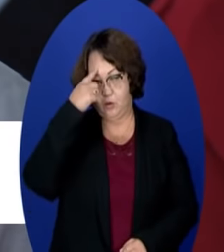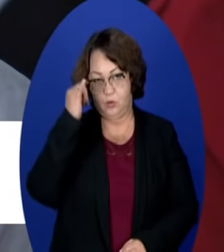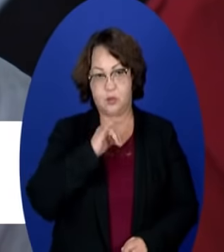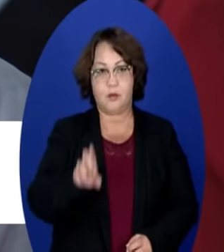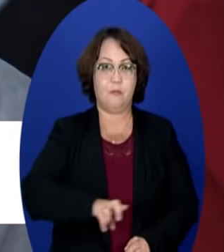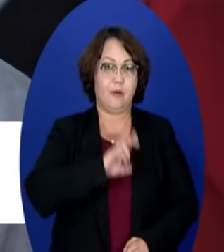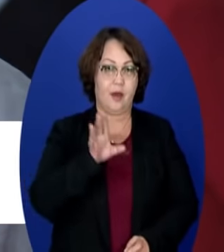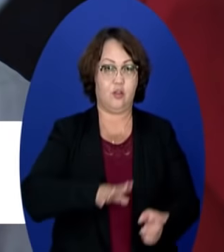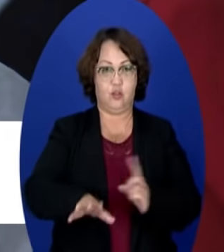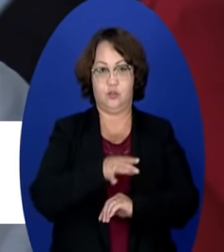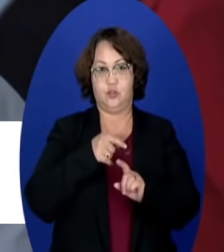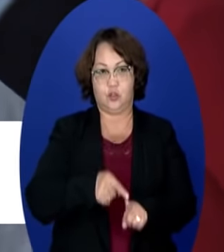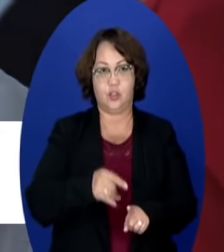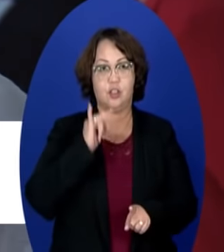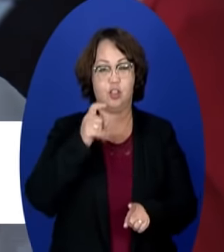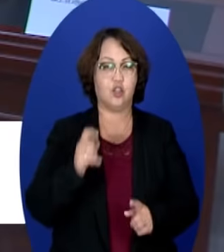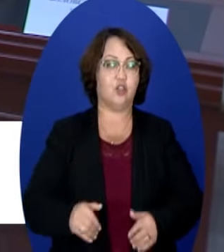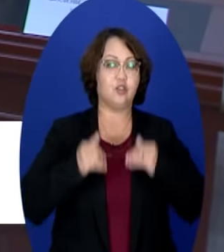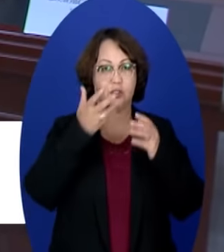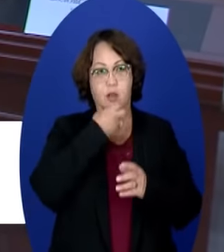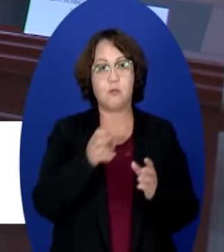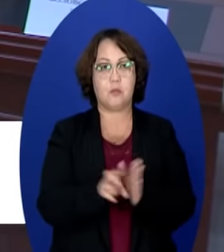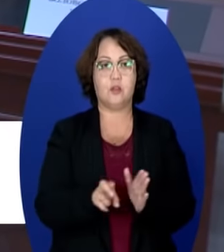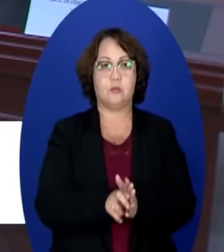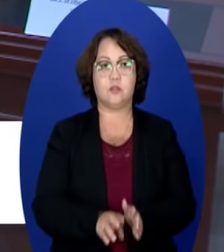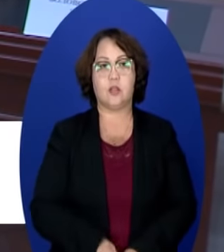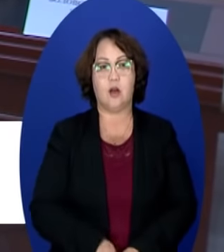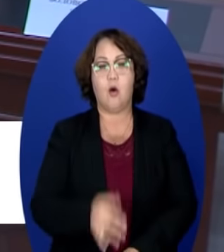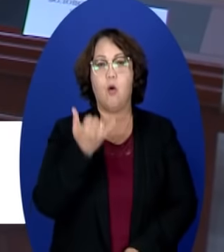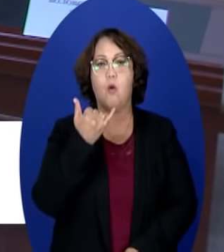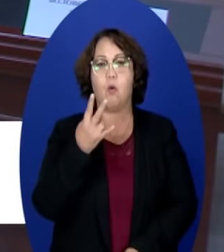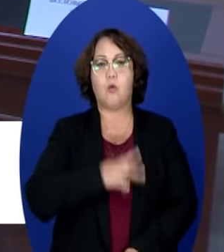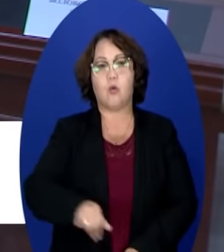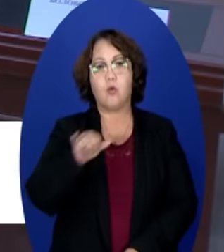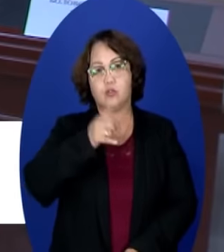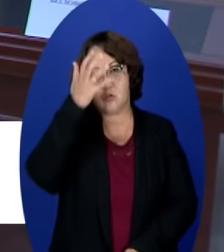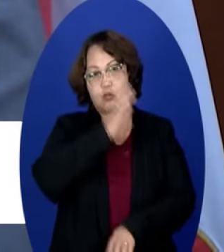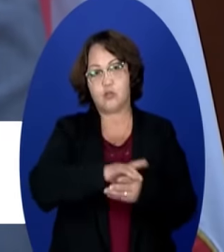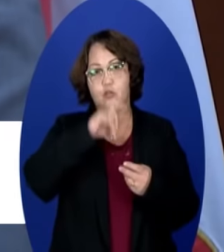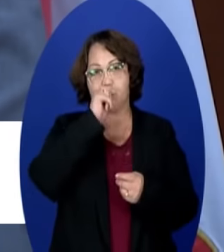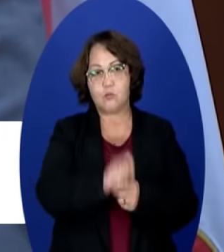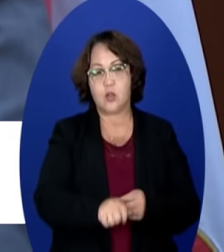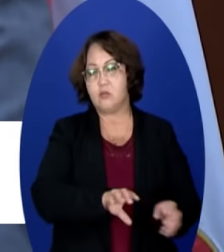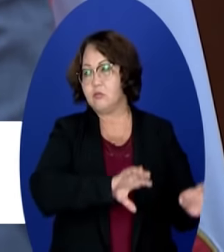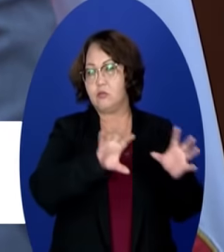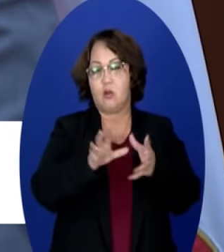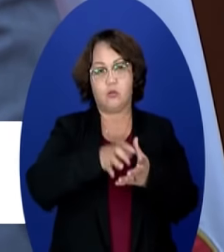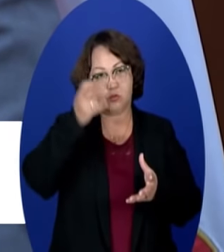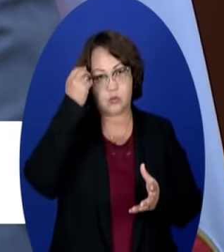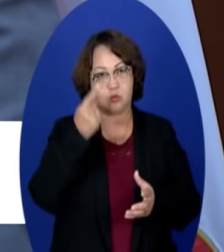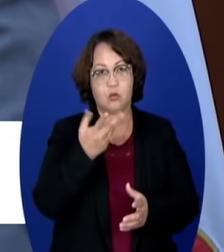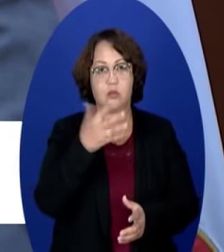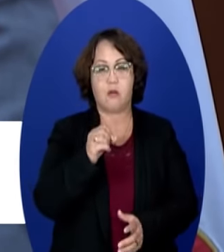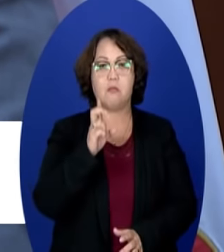байгаль орчны чиглэл амар тийм хөгжих боломжтой ер нь. Энэ жил өнгөр тэтгэлгээр суралцахаар тэнцэн суралцагчдын 160 орчим нь